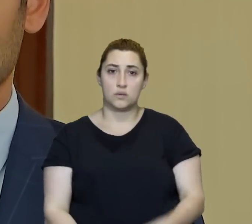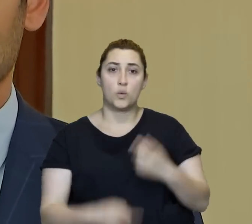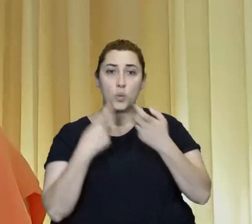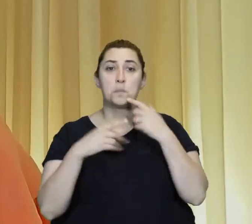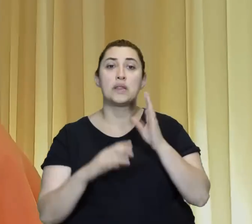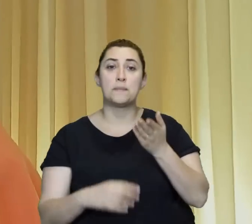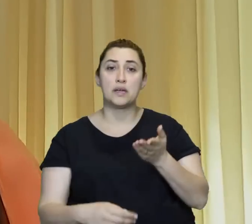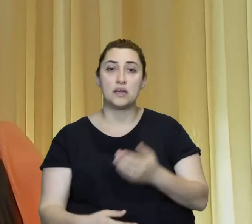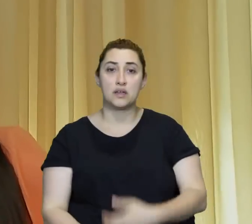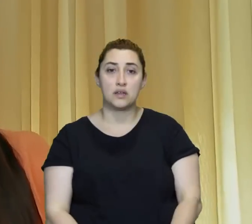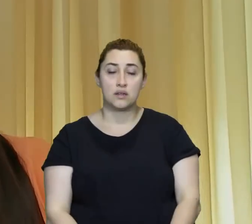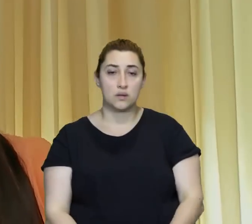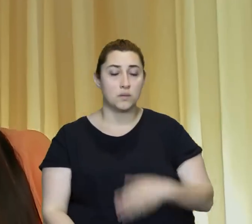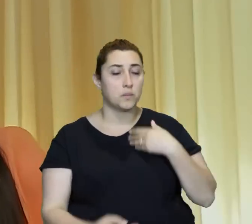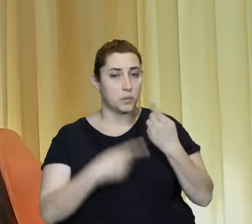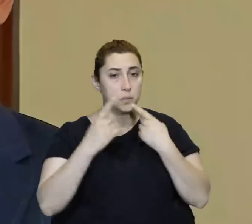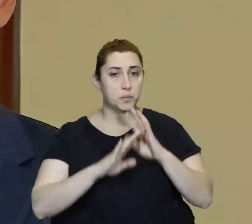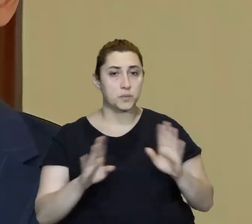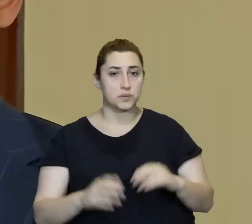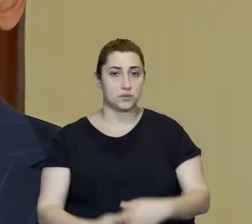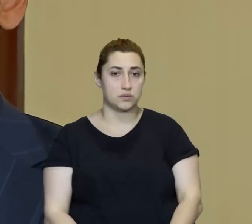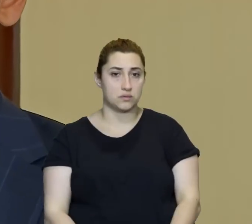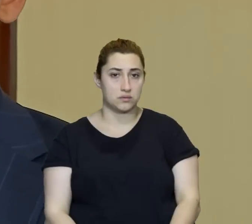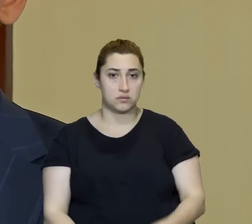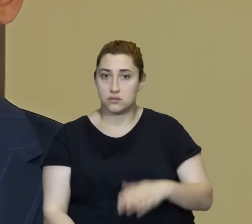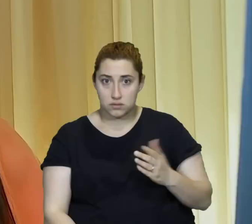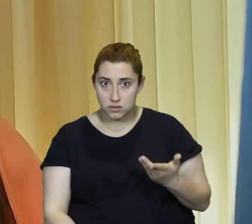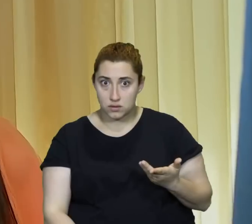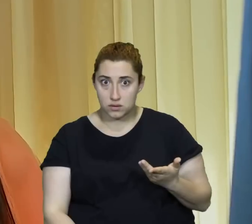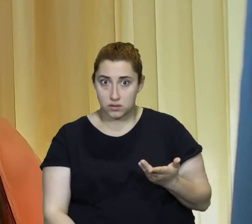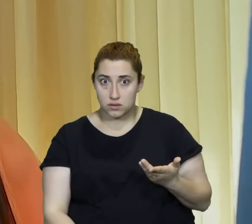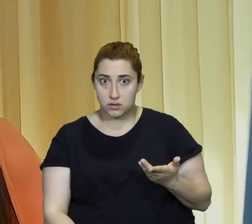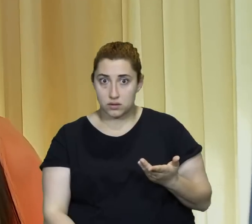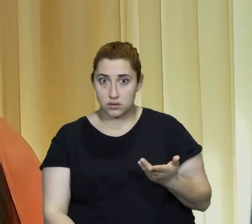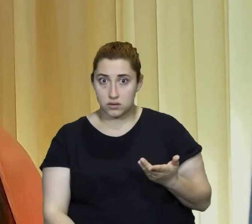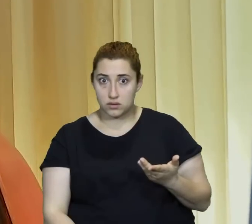Konuşamadın mı? Konuştuk. Yani?